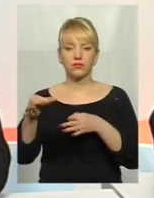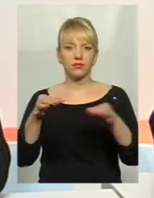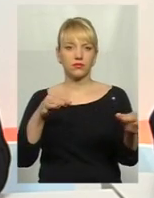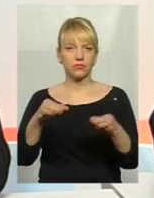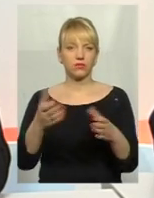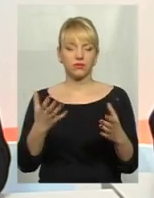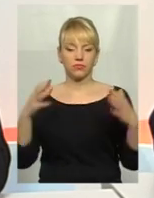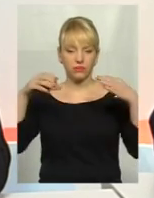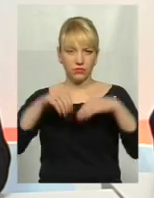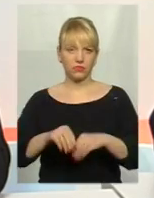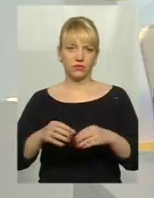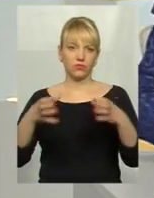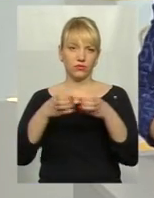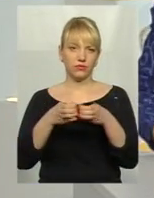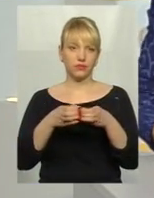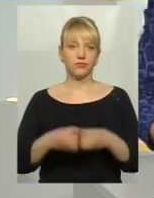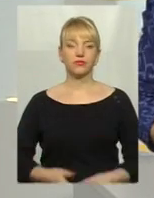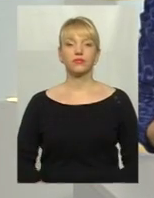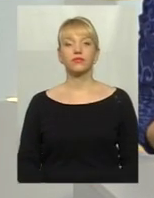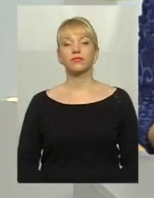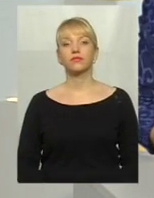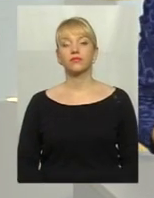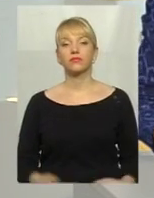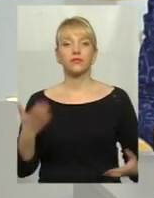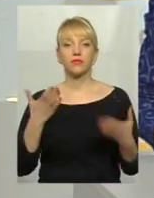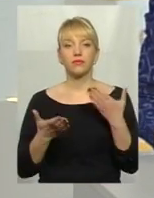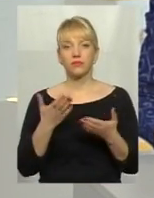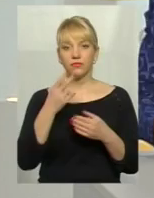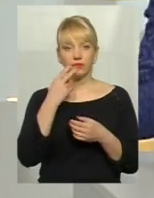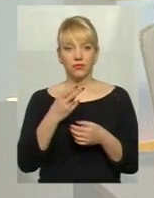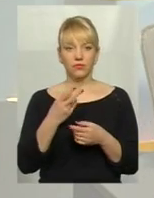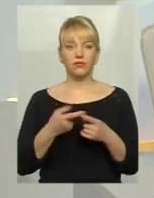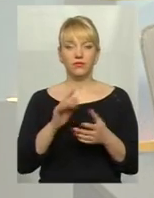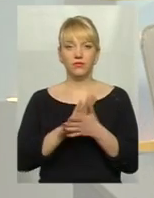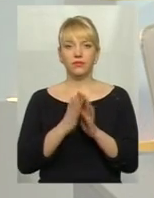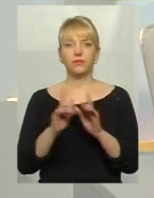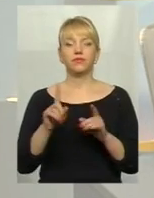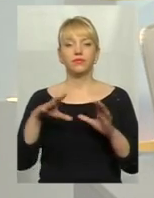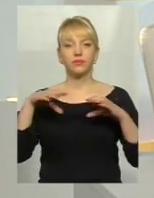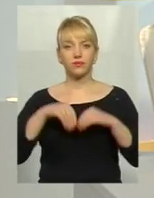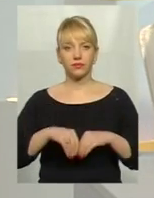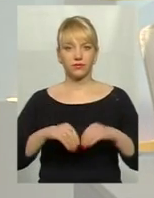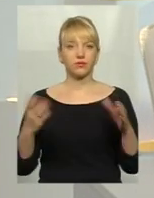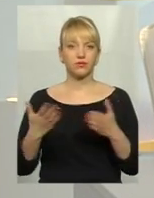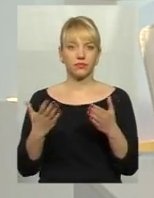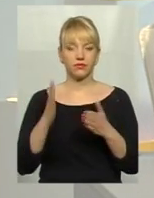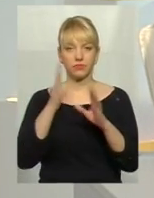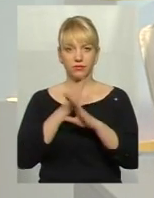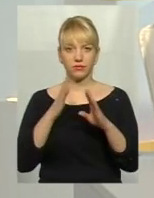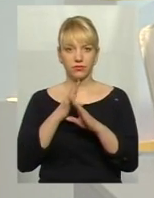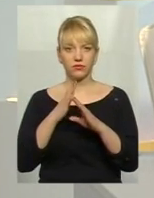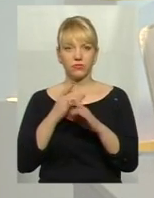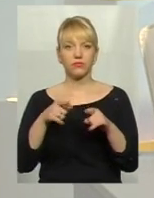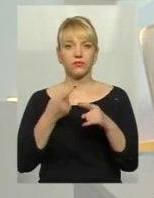складу об'єднаних громад. Власне, якщо поглянути на ситуацію щодо об'єднання, яка доля тих,